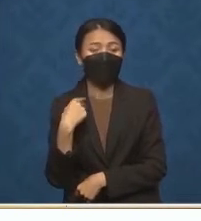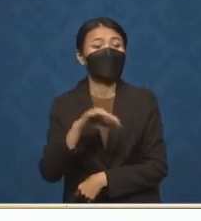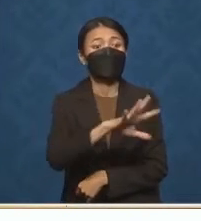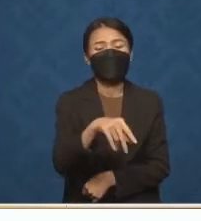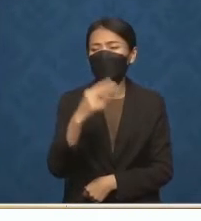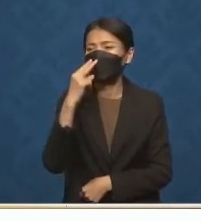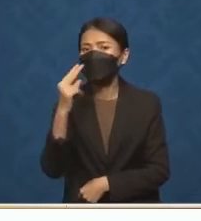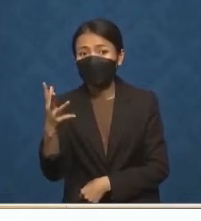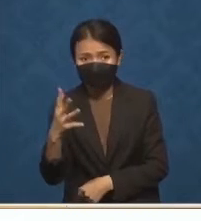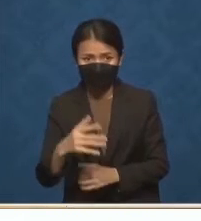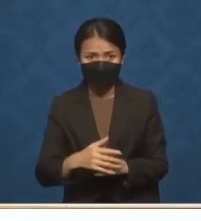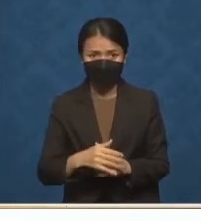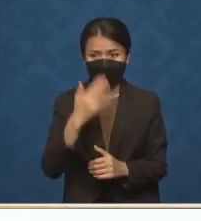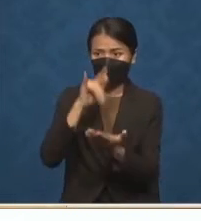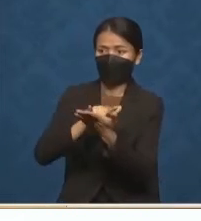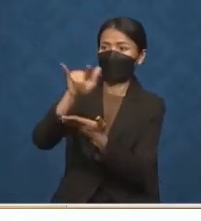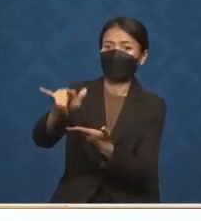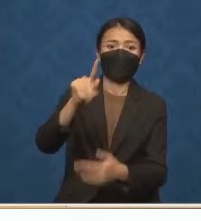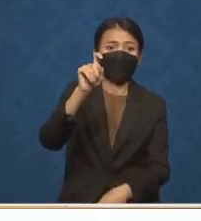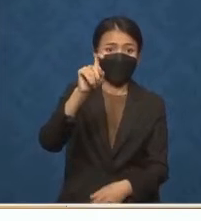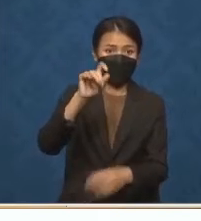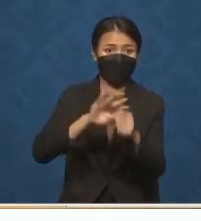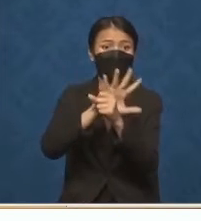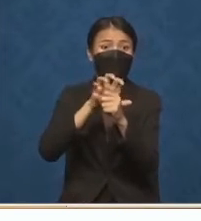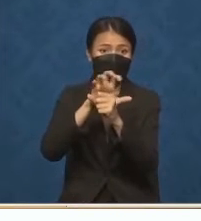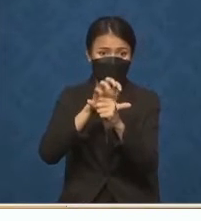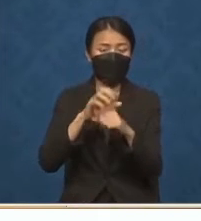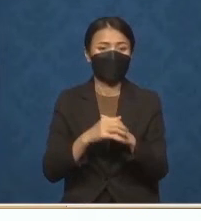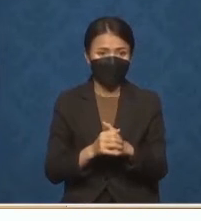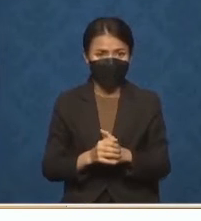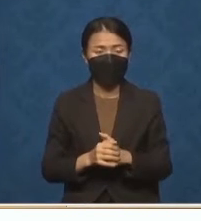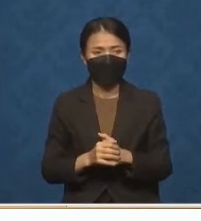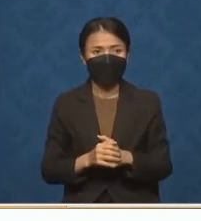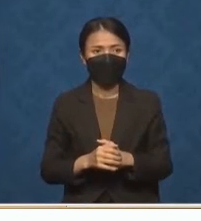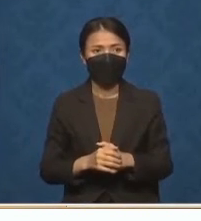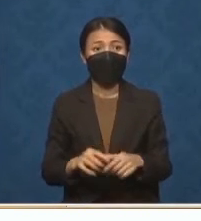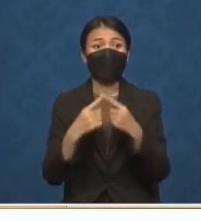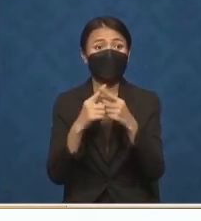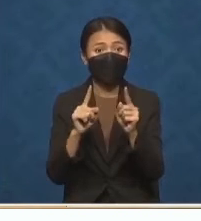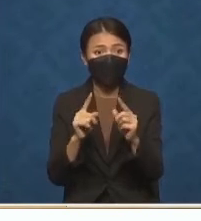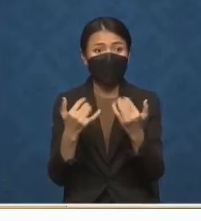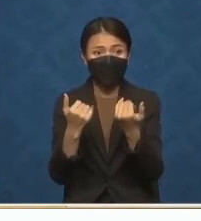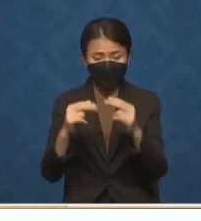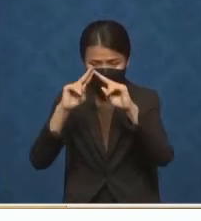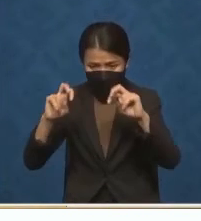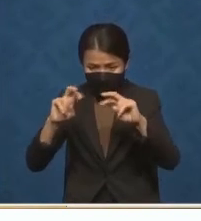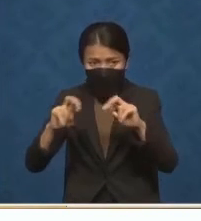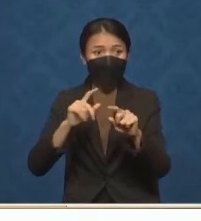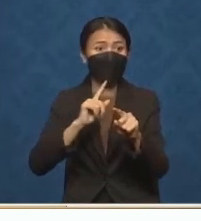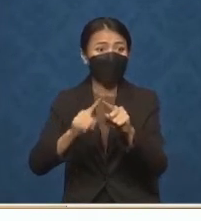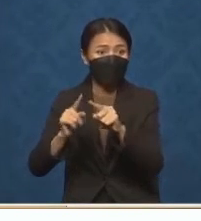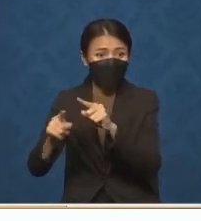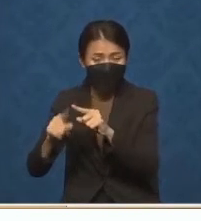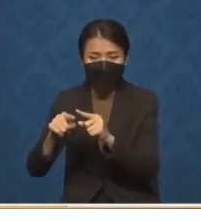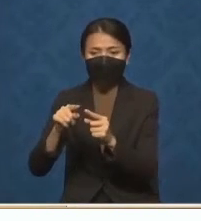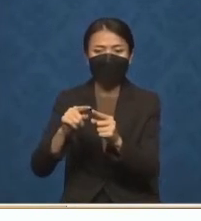ทาบกดวเราตวปหาเรื่อง moon Harveyและเราศึกษาจากผลการวิจัยหลายชะบับ และหนวยงานภ